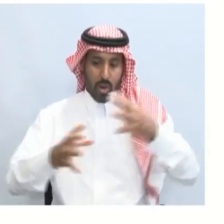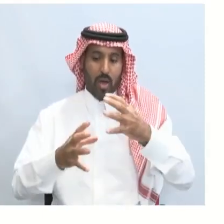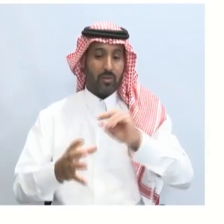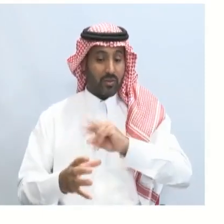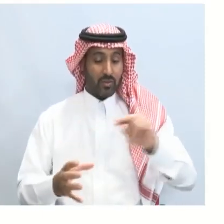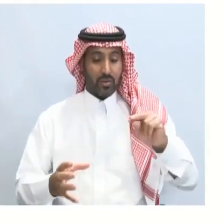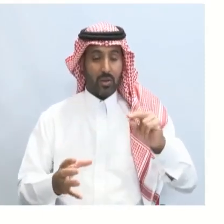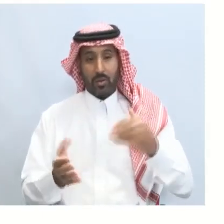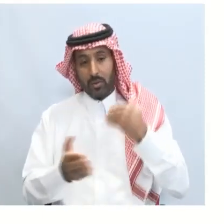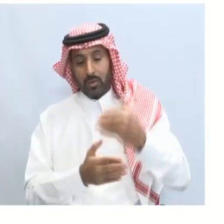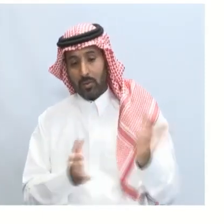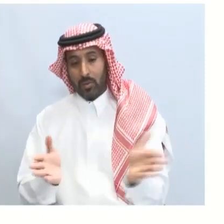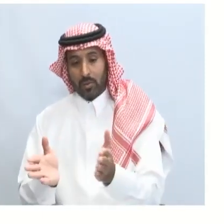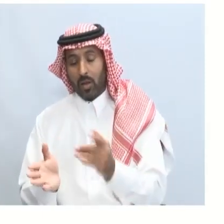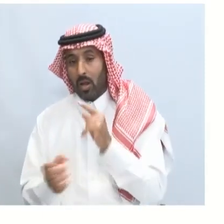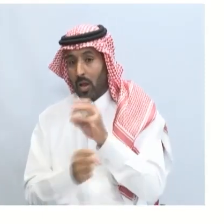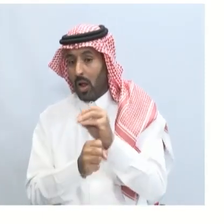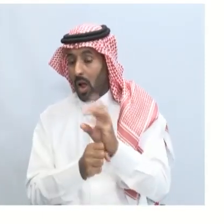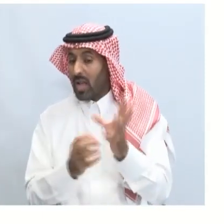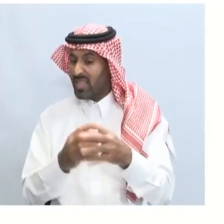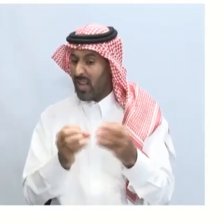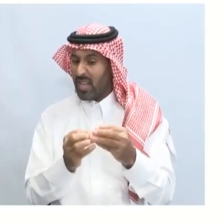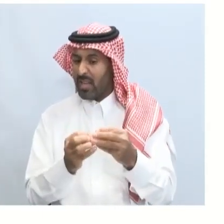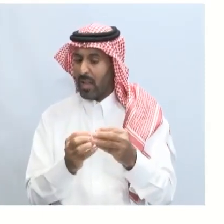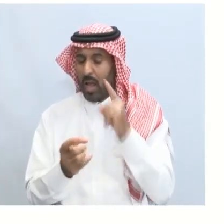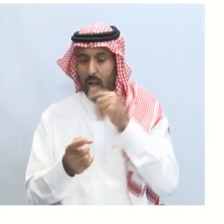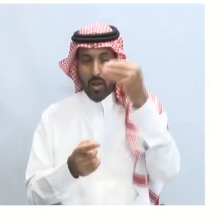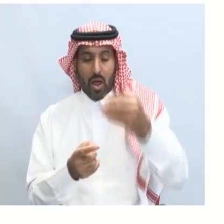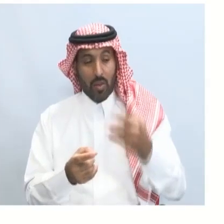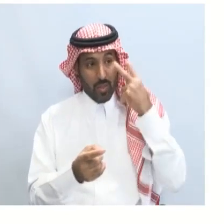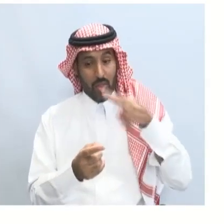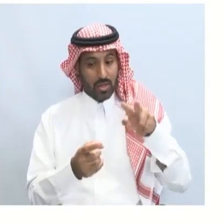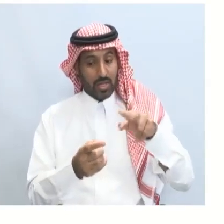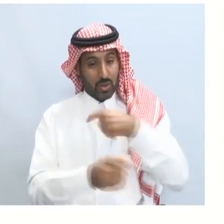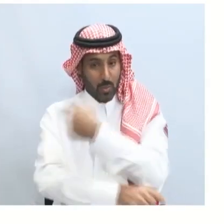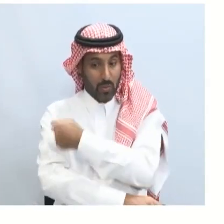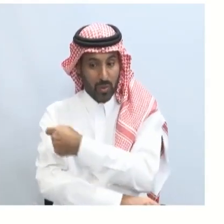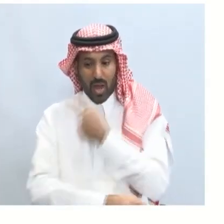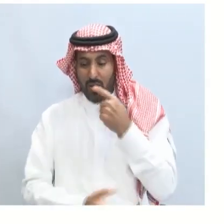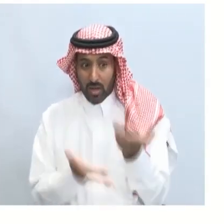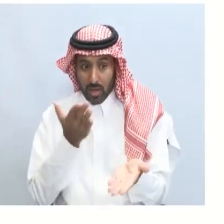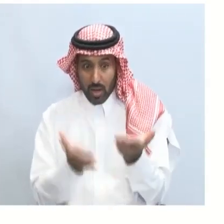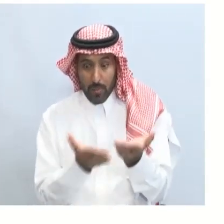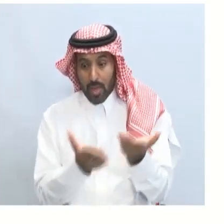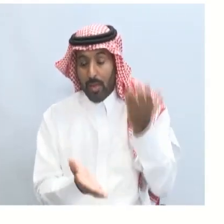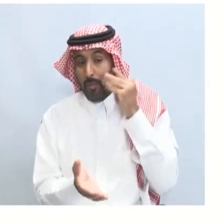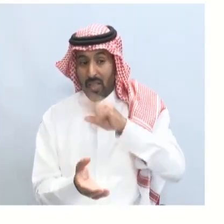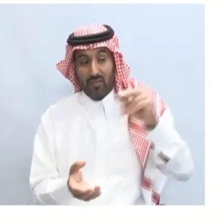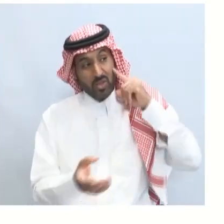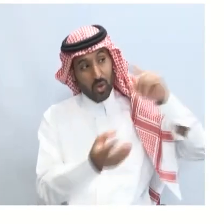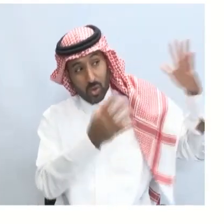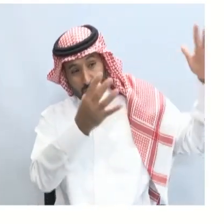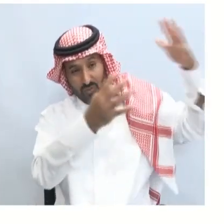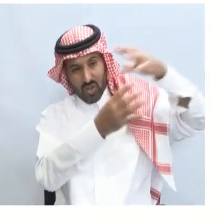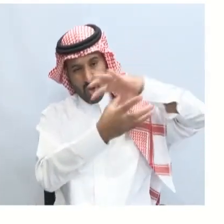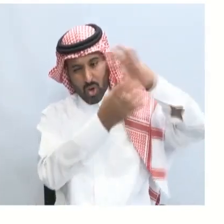وبعد ذلك تطرقنا الى التحليل لهذه التجربه وقارا ما بينها وما بين